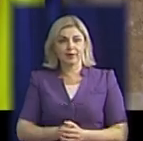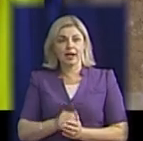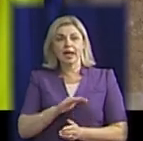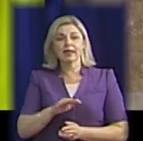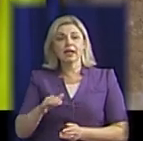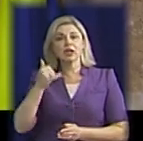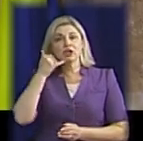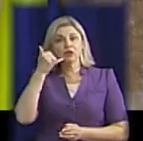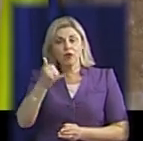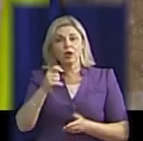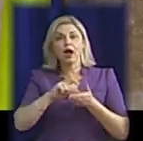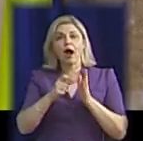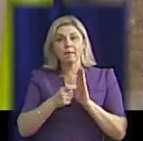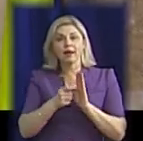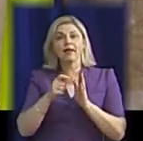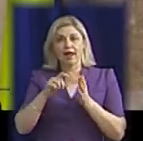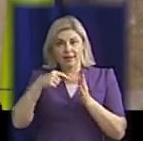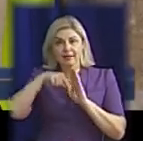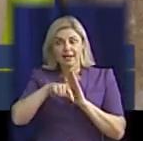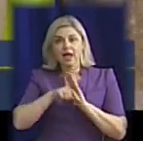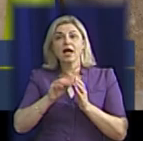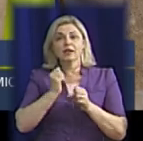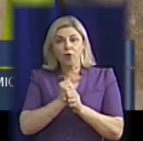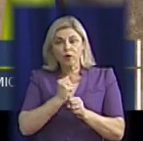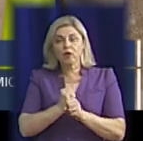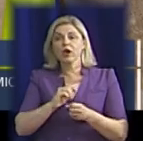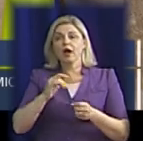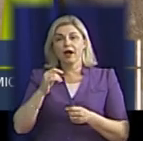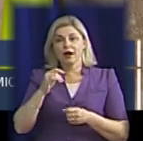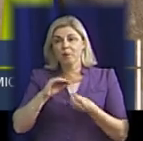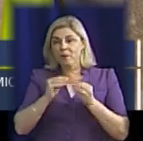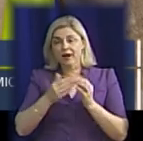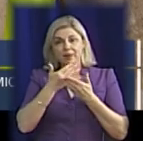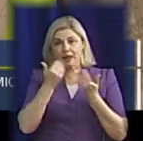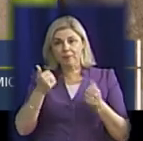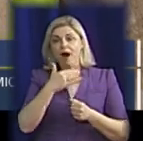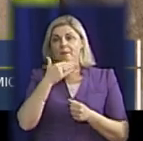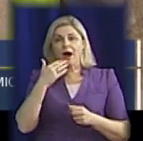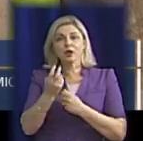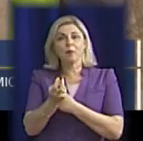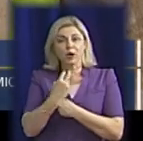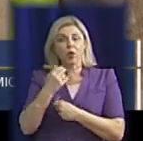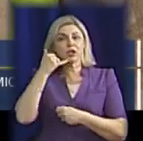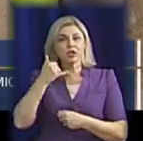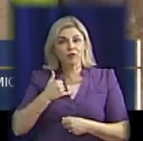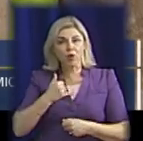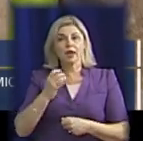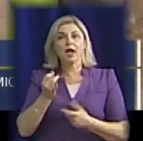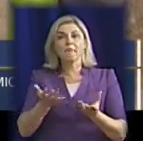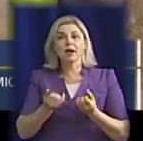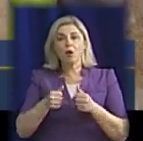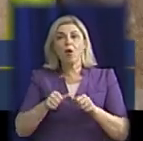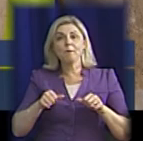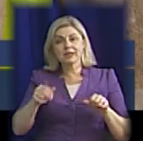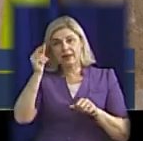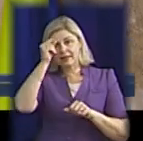дзвонять, кабінети створюють, проблем немає. Дуже багато телефонують, приходять. В принципі, приймальні комісії навчальних